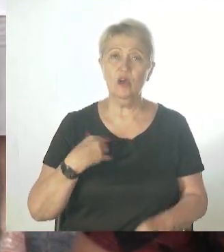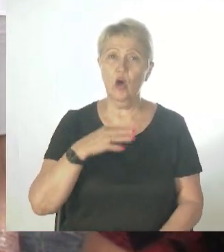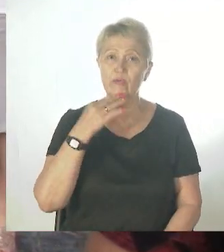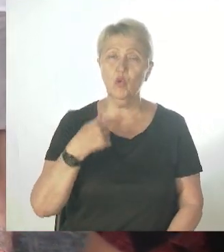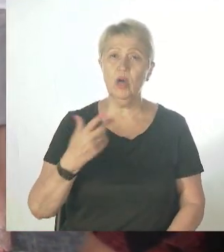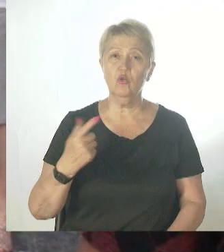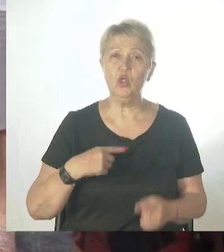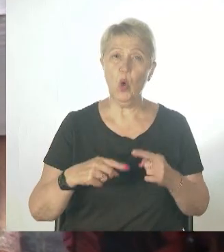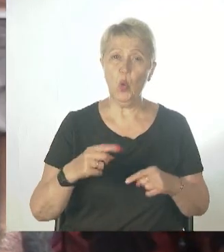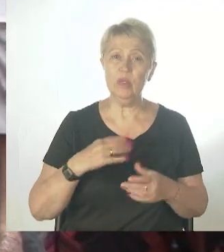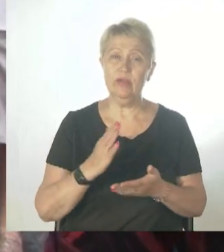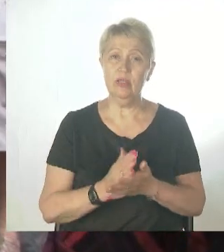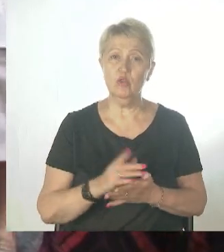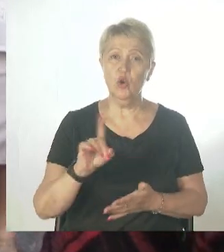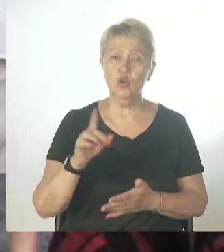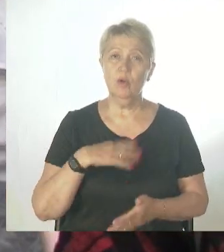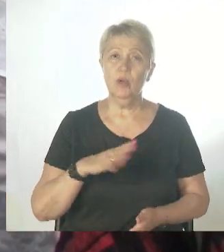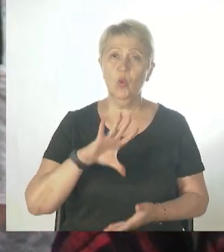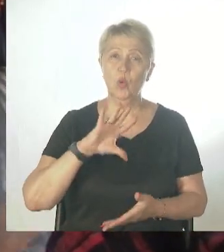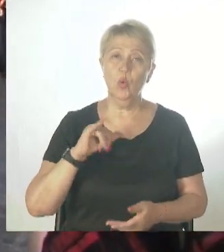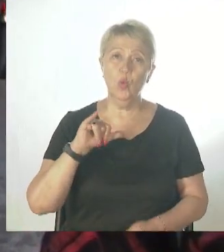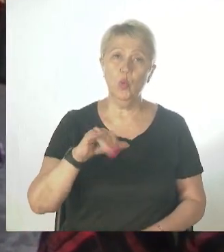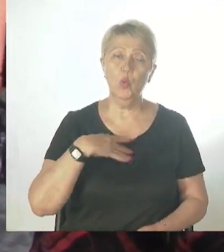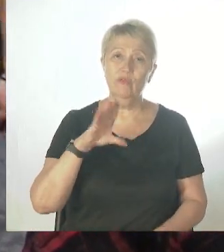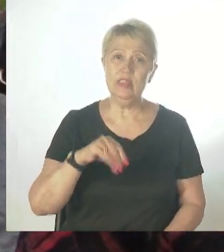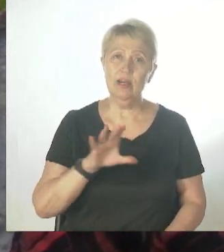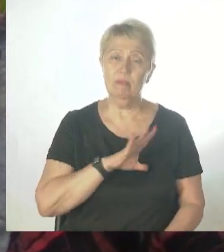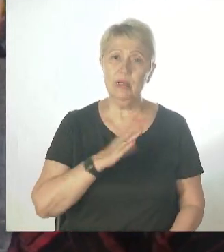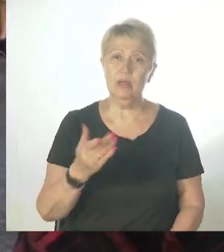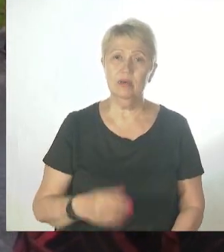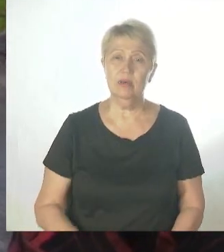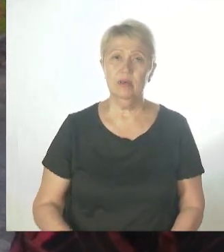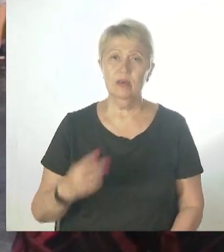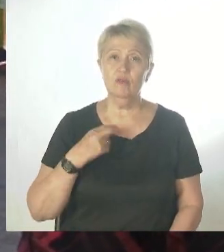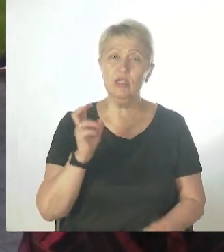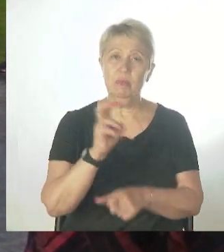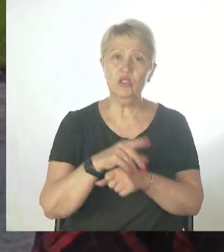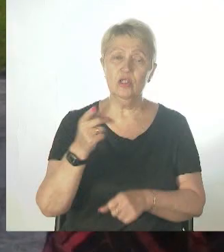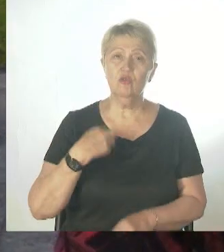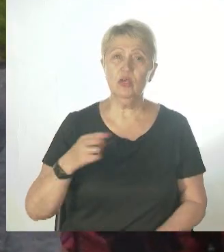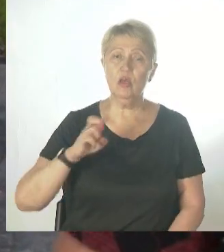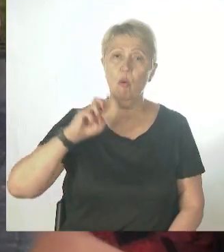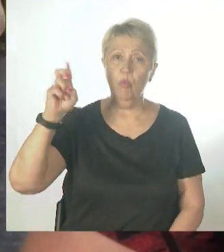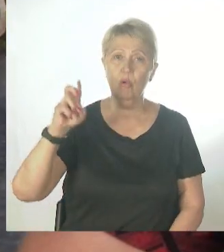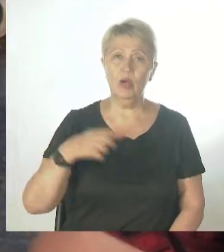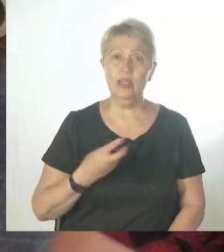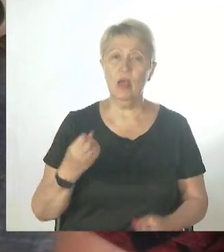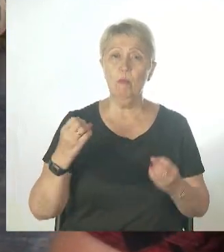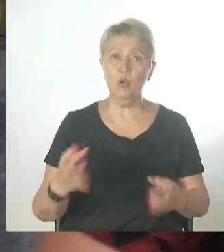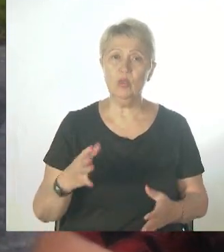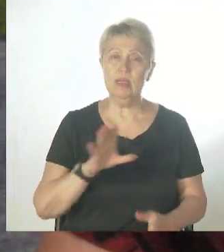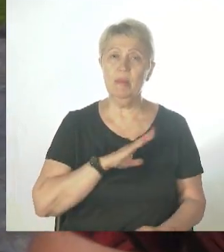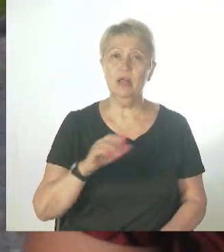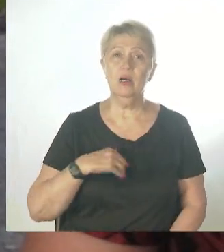Родственников, чтобы у всех жизнь пошла к Богу, чтобы не просто все было хорошо, но